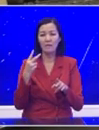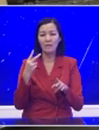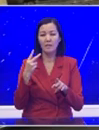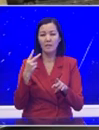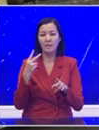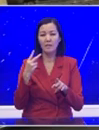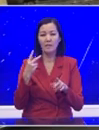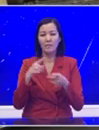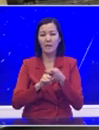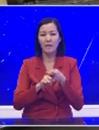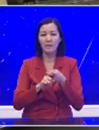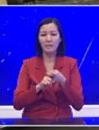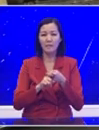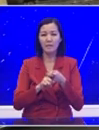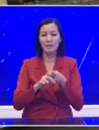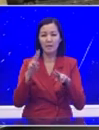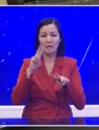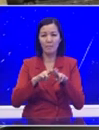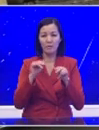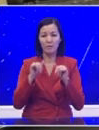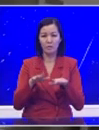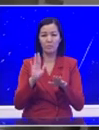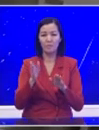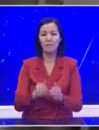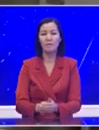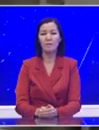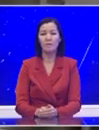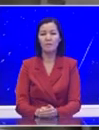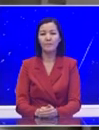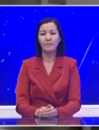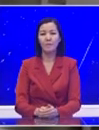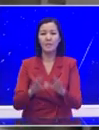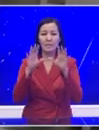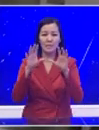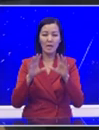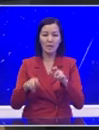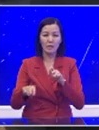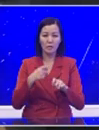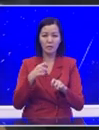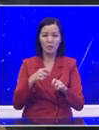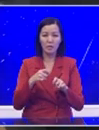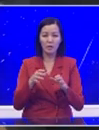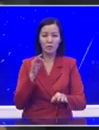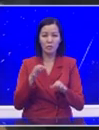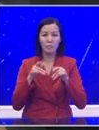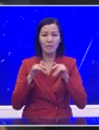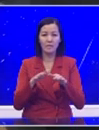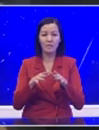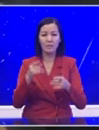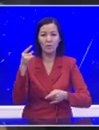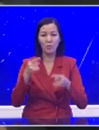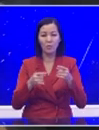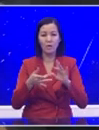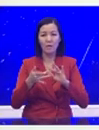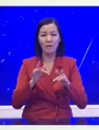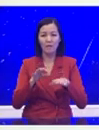25 азаматқа қатысты әкімшілік қамаққа алу туралы шешім қабылданды. Айта кетейік, заң бұзушыларға қатысты сот процестері онлайн режимде